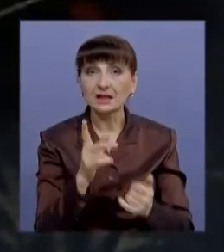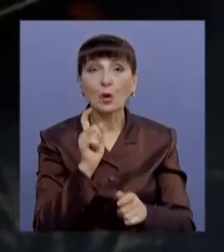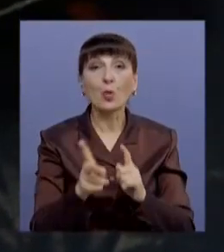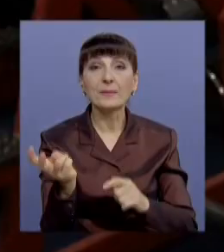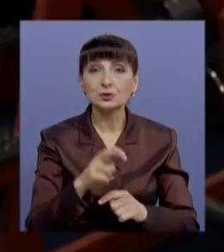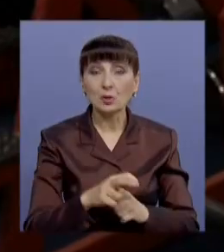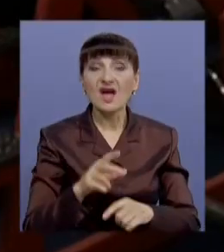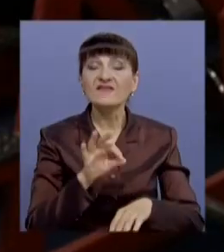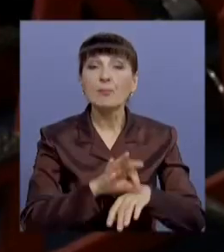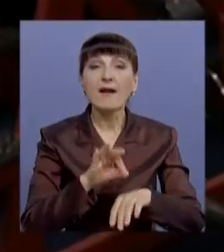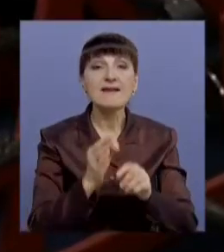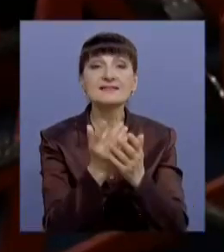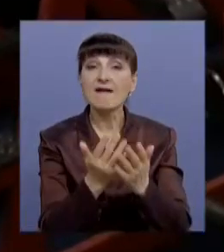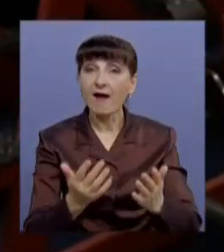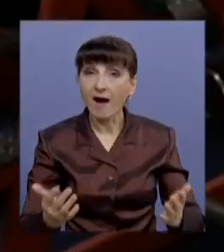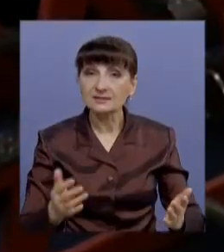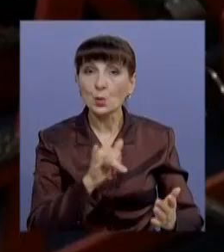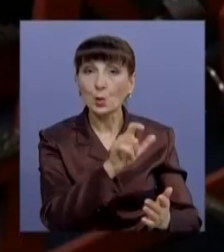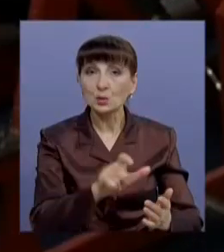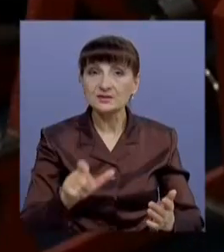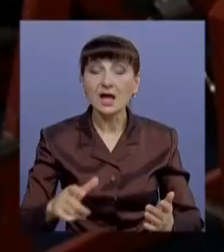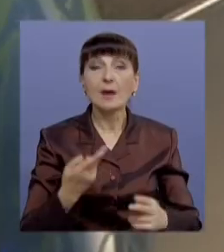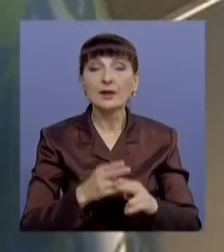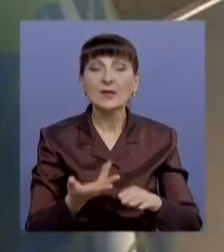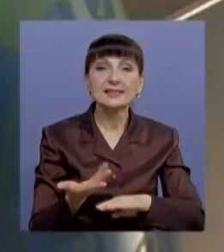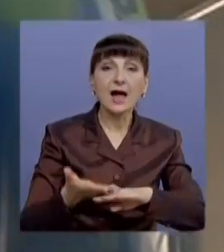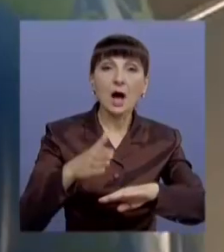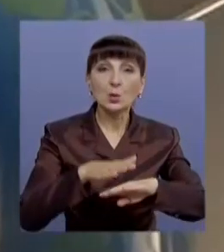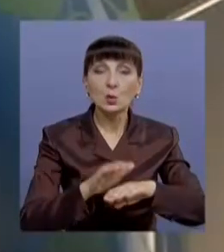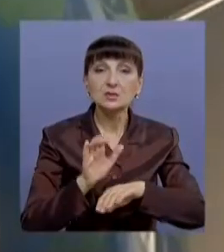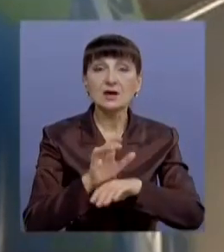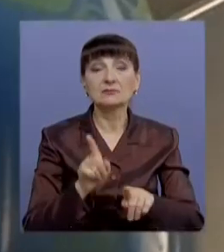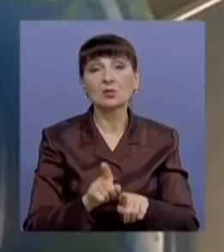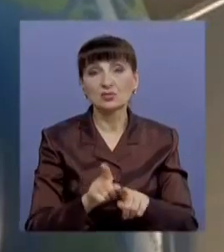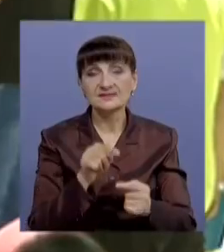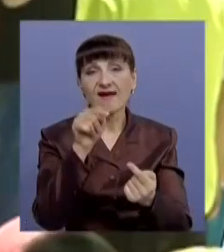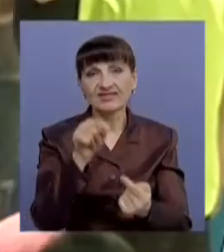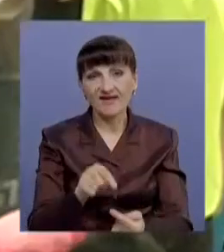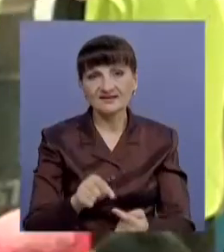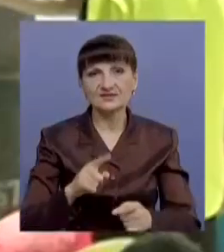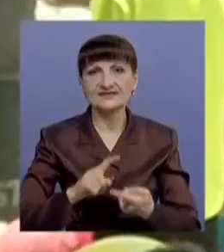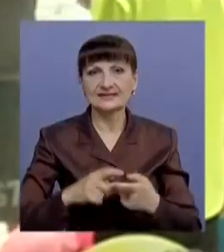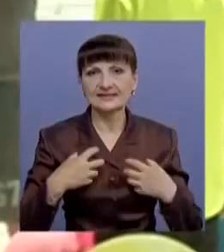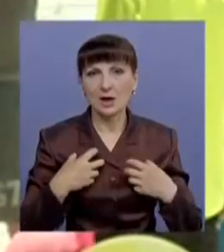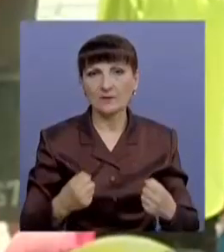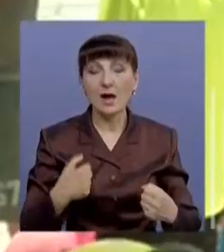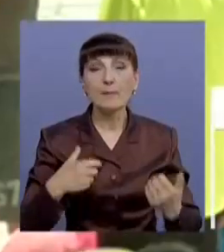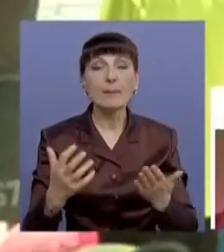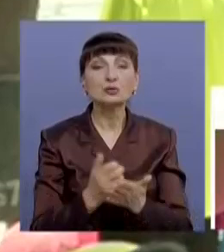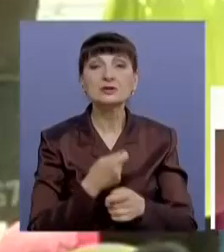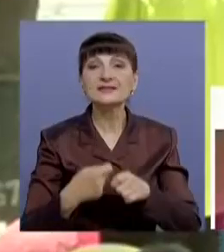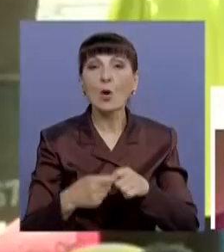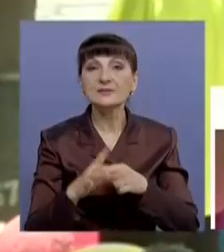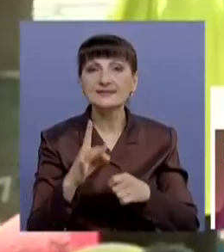ведь болезни у пенсионеров разные, поэтому и нагрузка должна соответствовать физическому состоянию. Мы получили спонсорскую помощь в